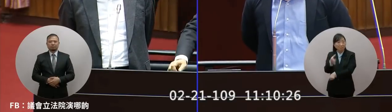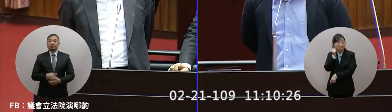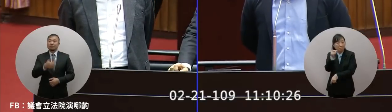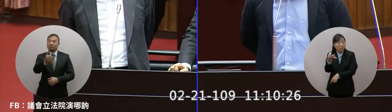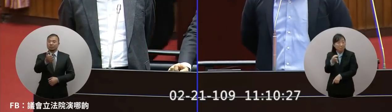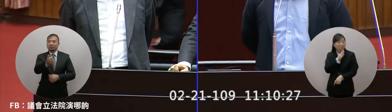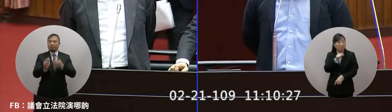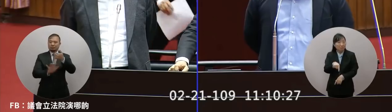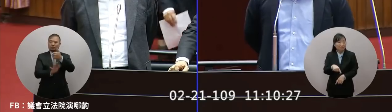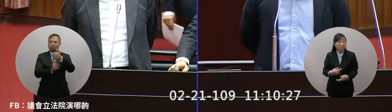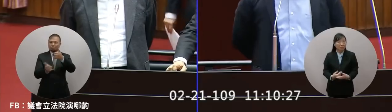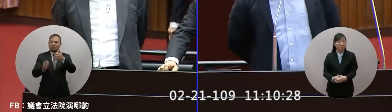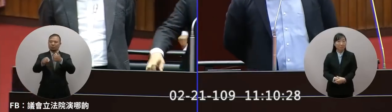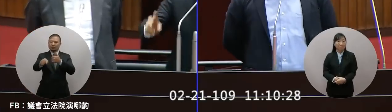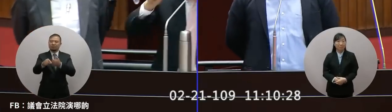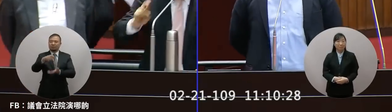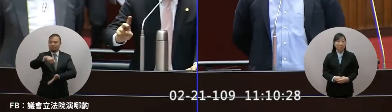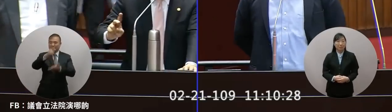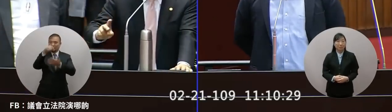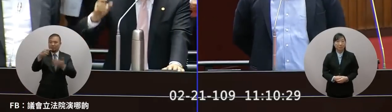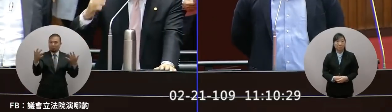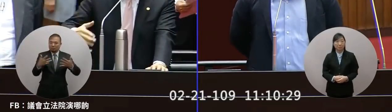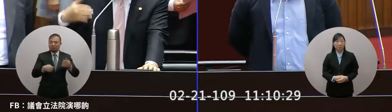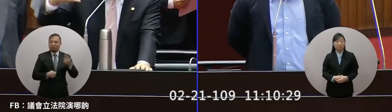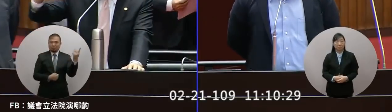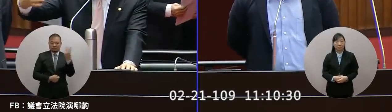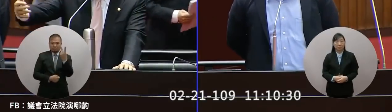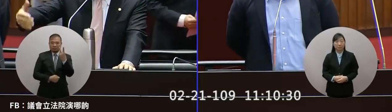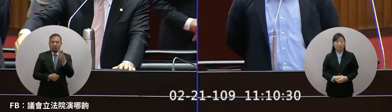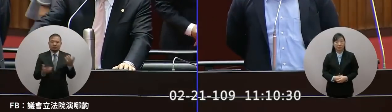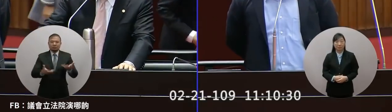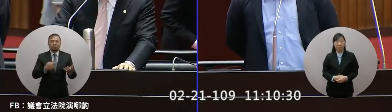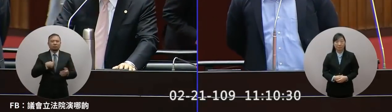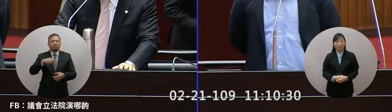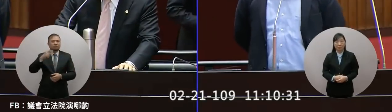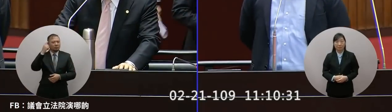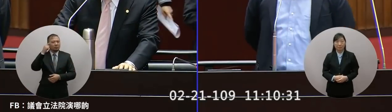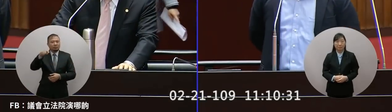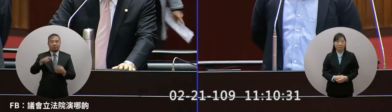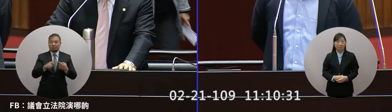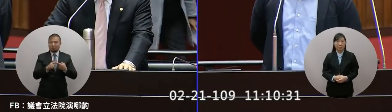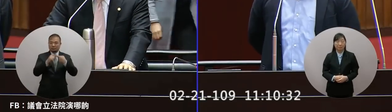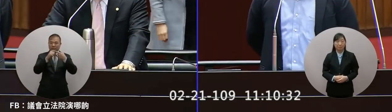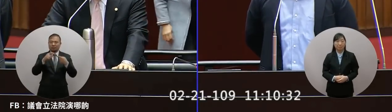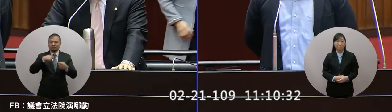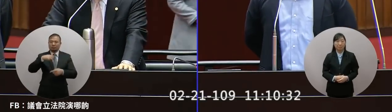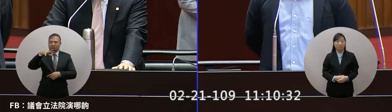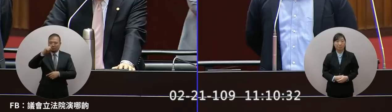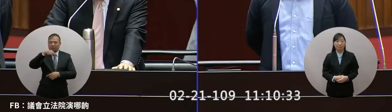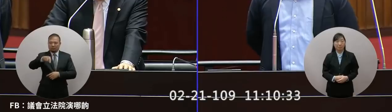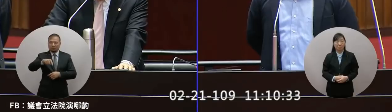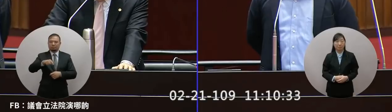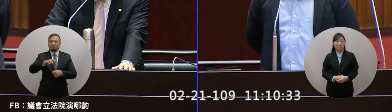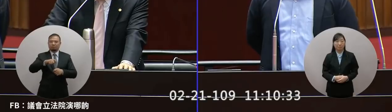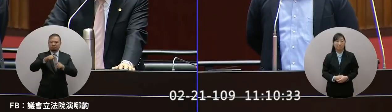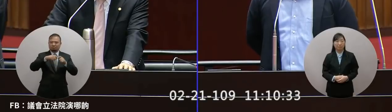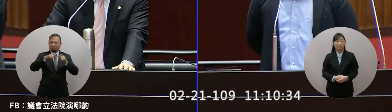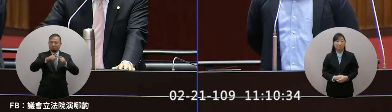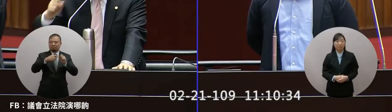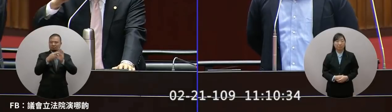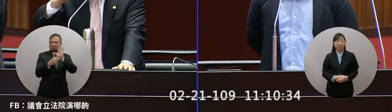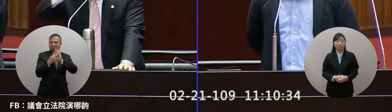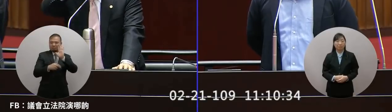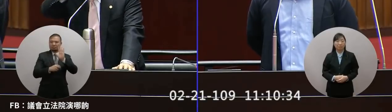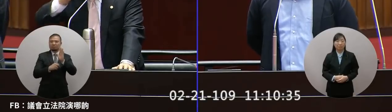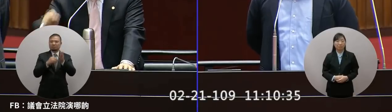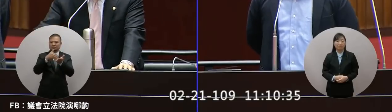谢委员指教。委员指教了两个部分，我先把前段的部分做一个总的说明，让委员了解。